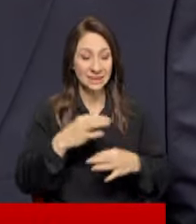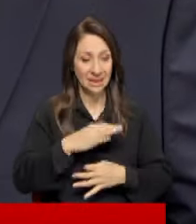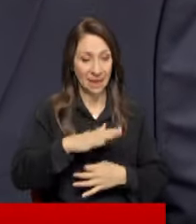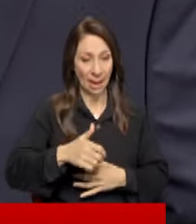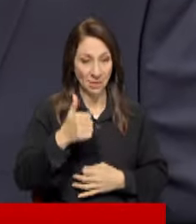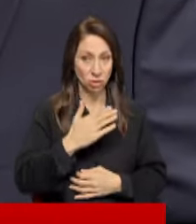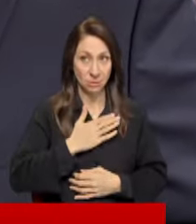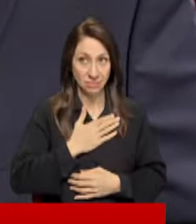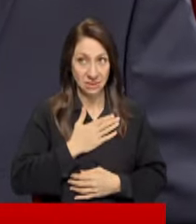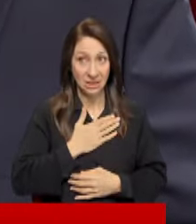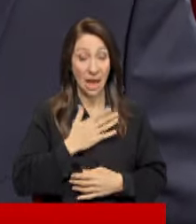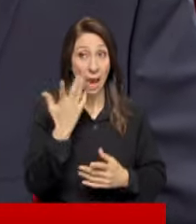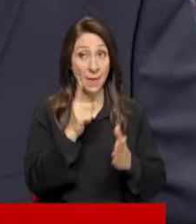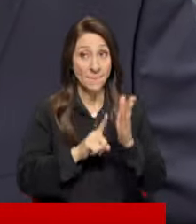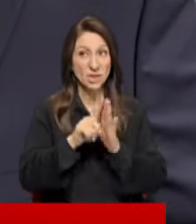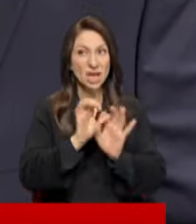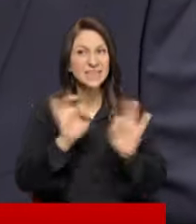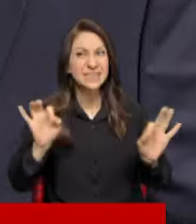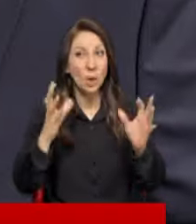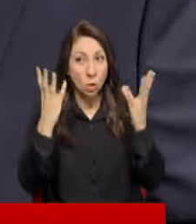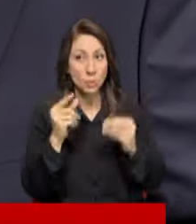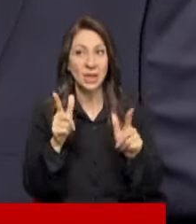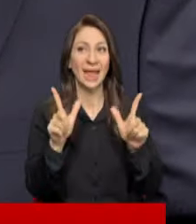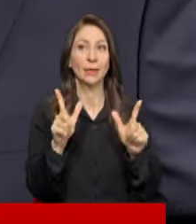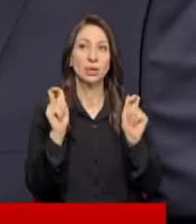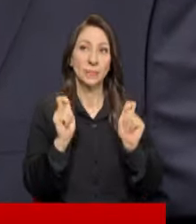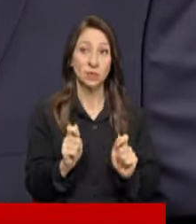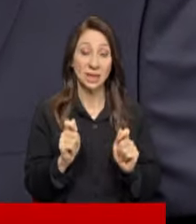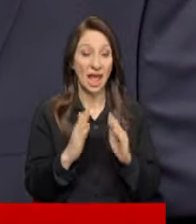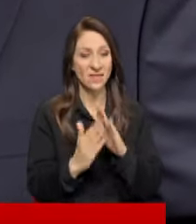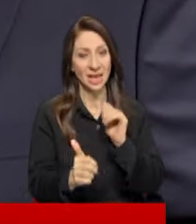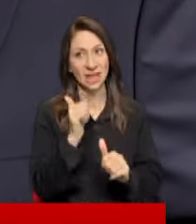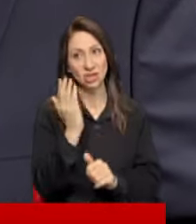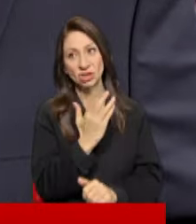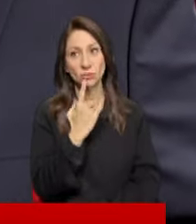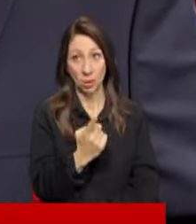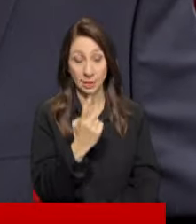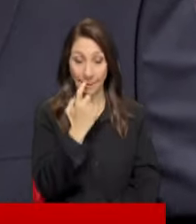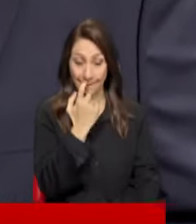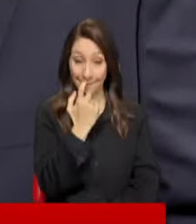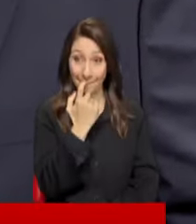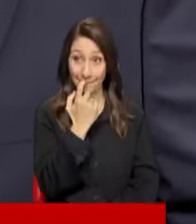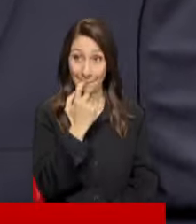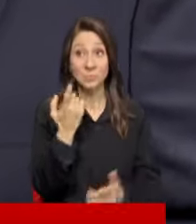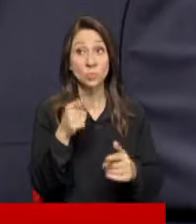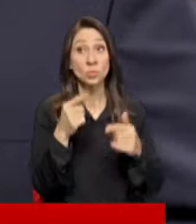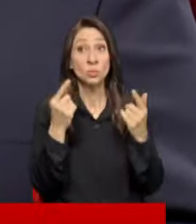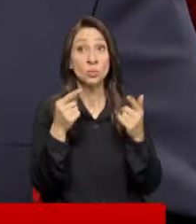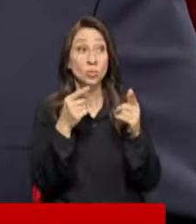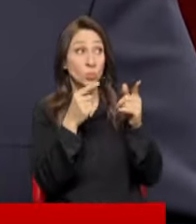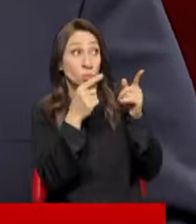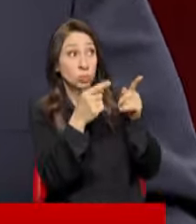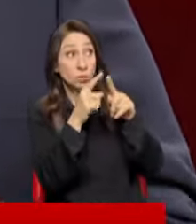Genel Başkanımız eğer bir başarısızlık olursa bunun gereğini yapacağını, evine döneceğini söyledi. Yani buradan